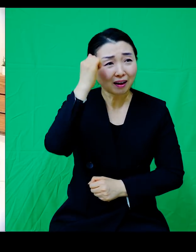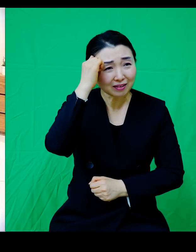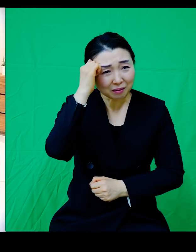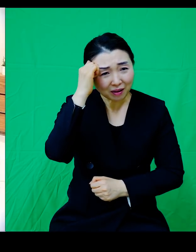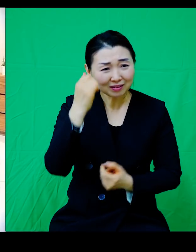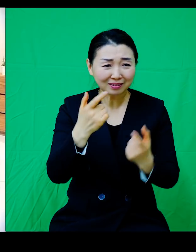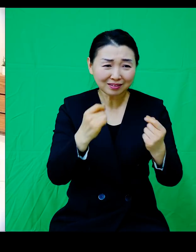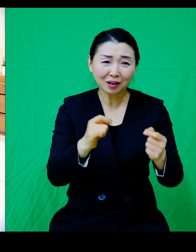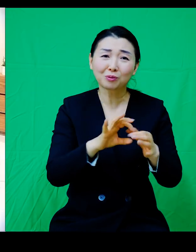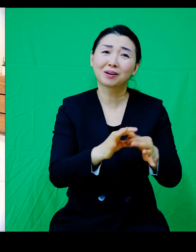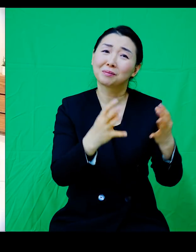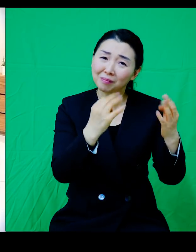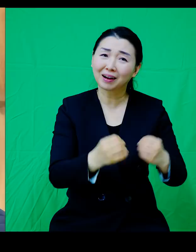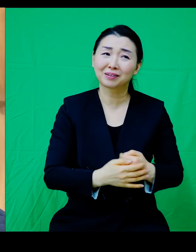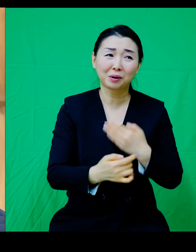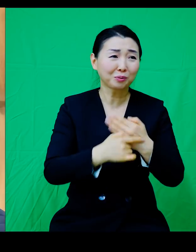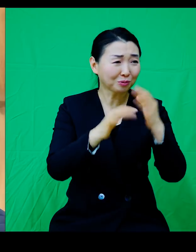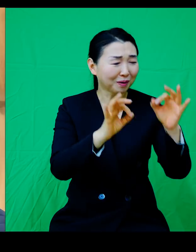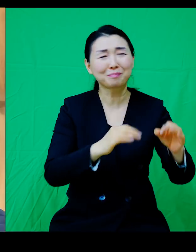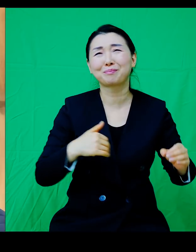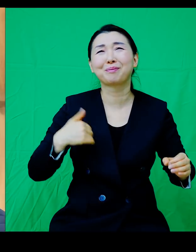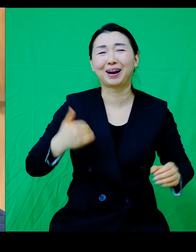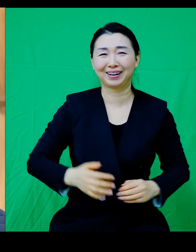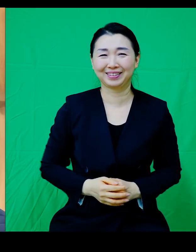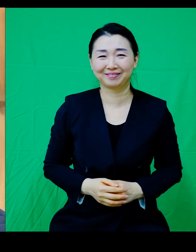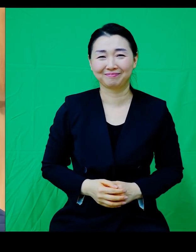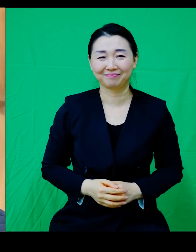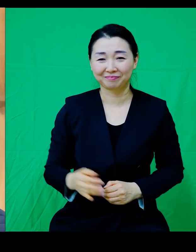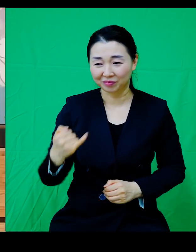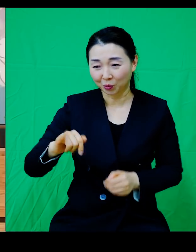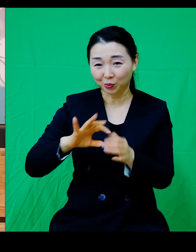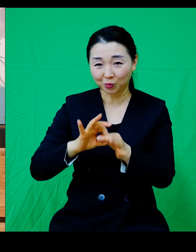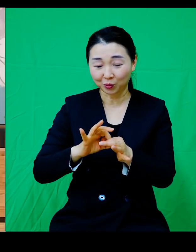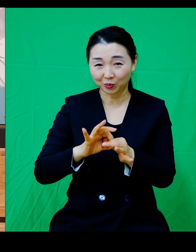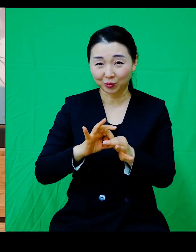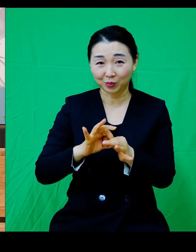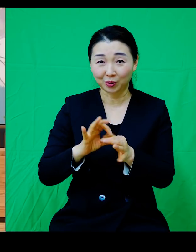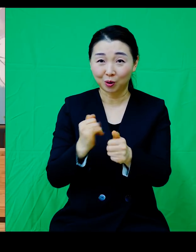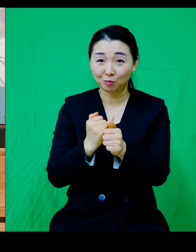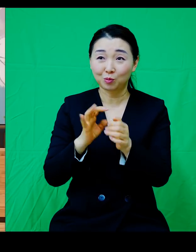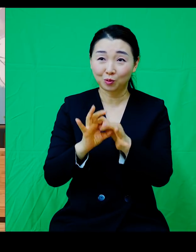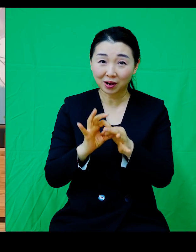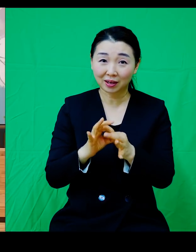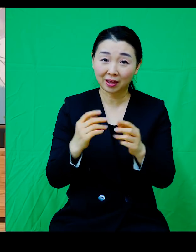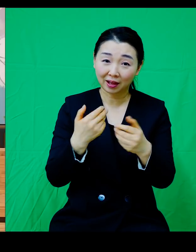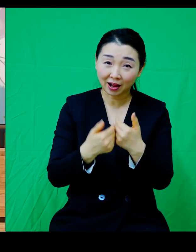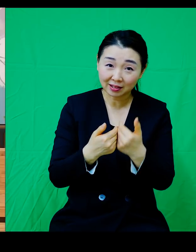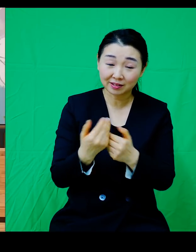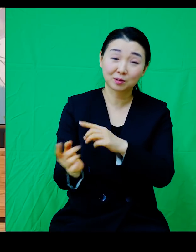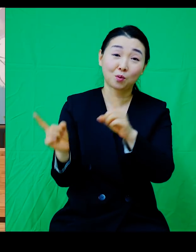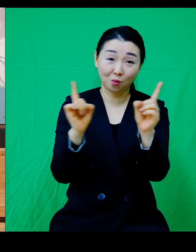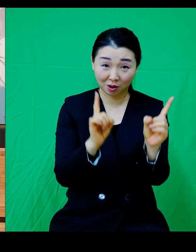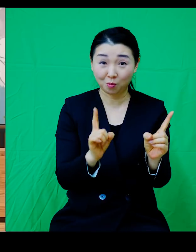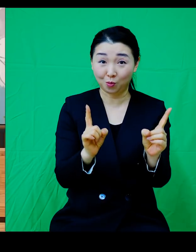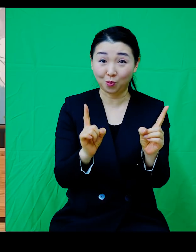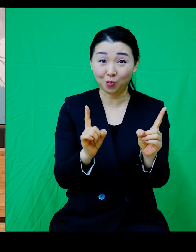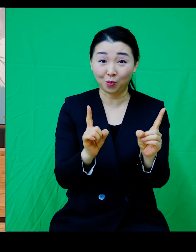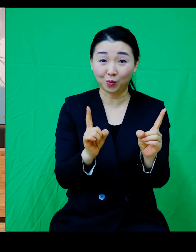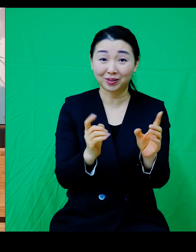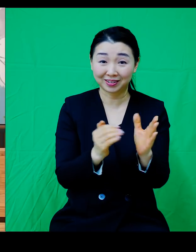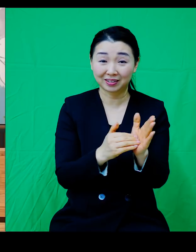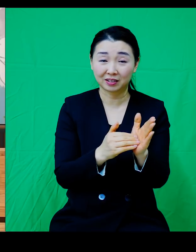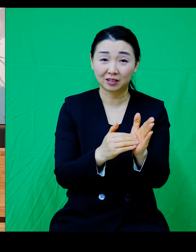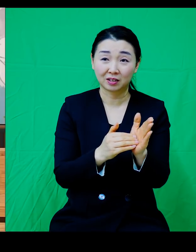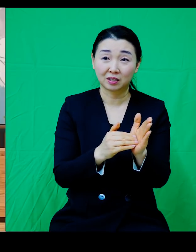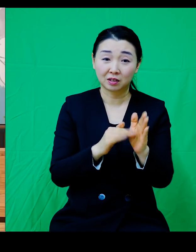많아요. 겉으로 볼 때 모르는데. 예. 그렇다면 이제 온유를 네. 통해서 부부 사이의 문제와 갈등은 조금 어느 정도 회복을 찾게